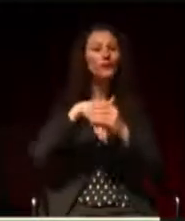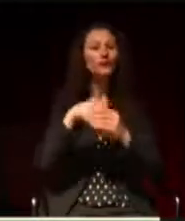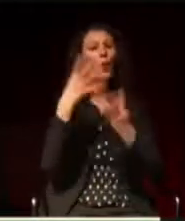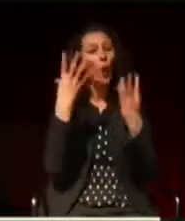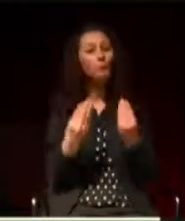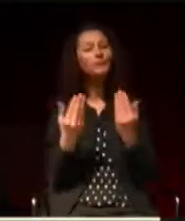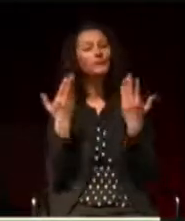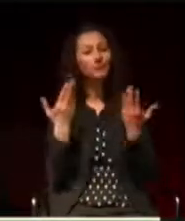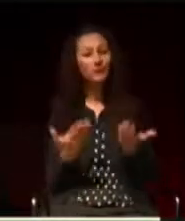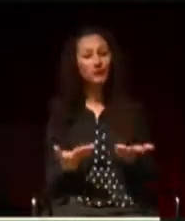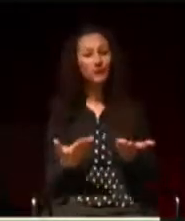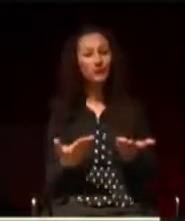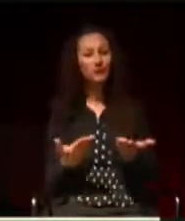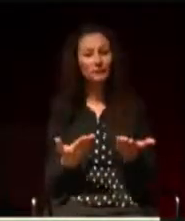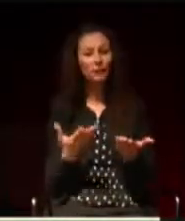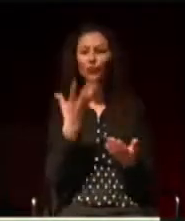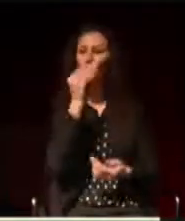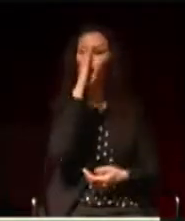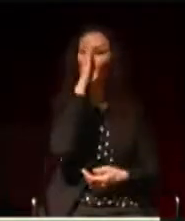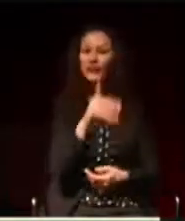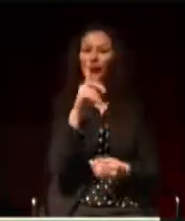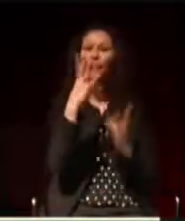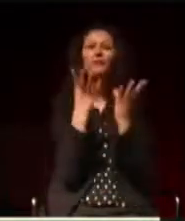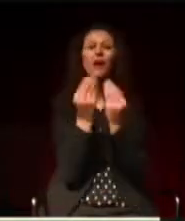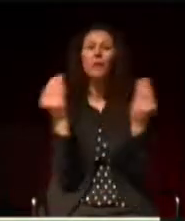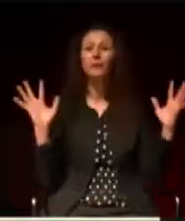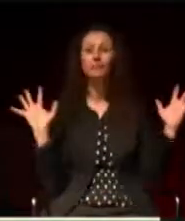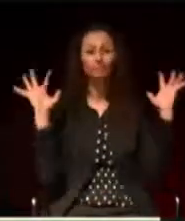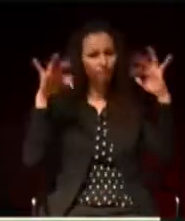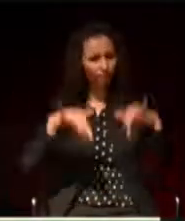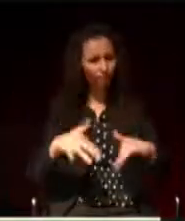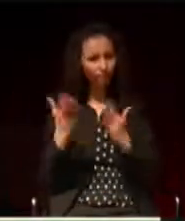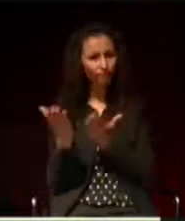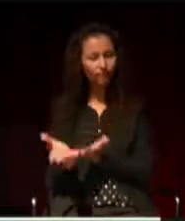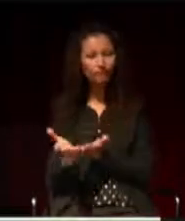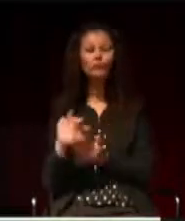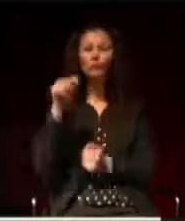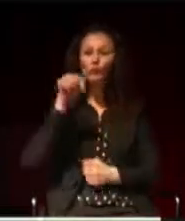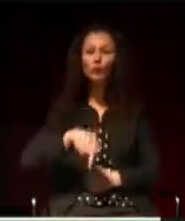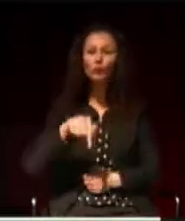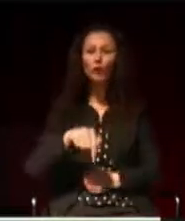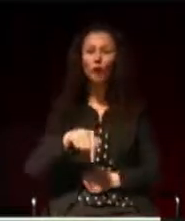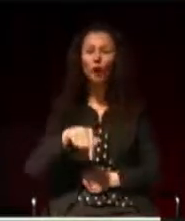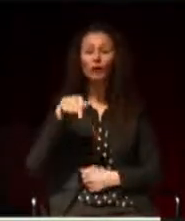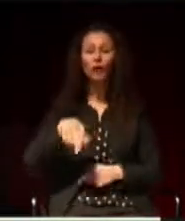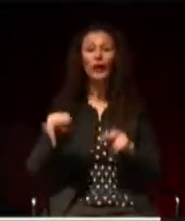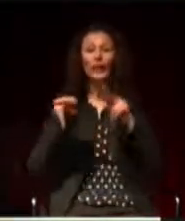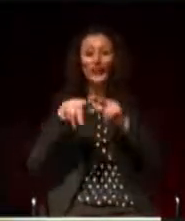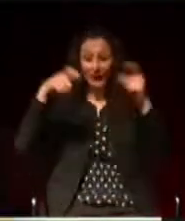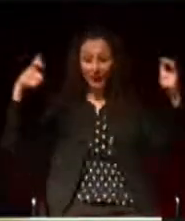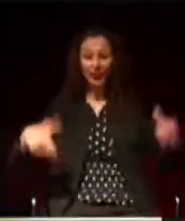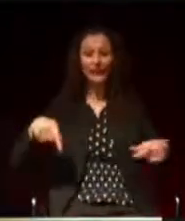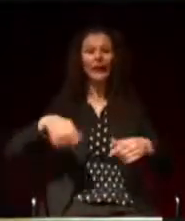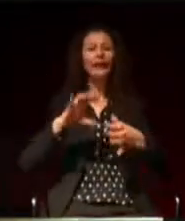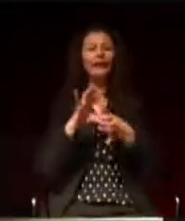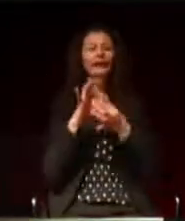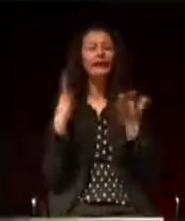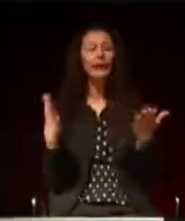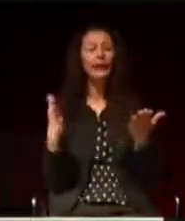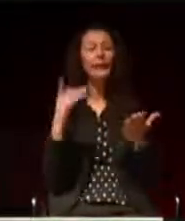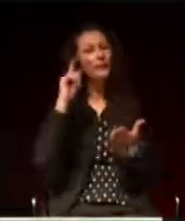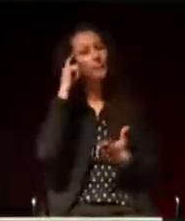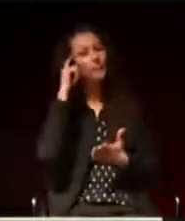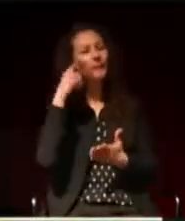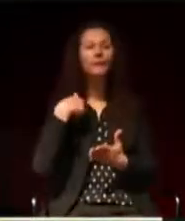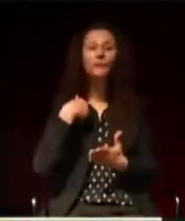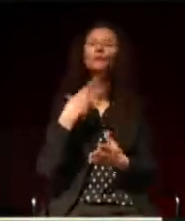rağmen çok ciddi bir kalabalıkla toplandık. Ve burada bu kentle ilgili temenni